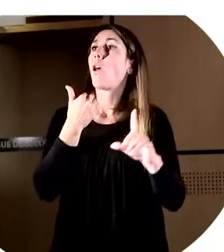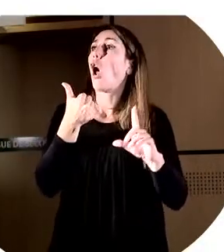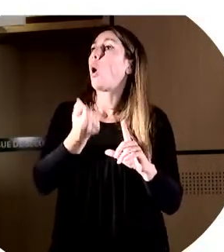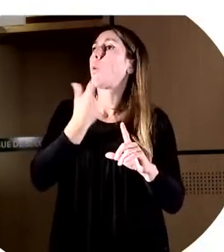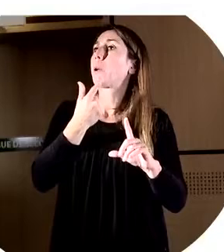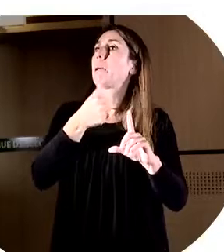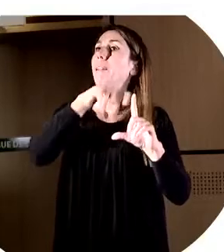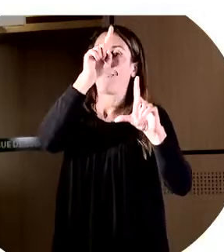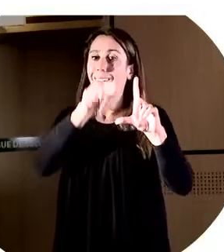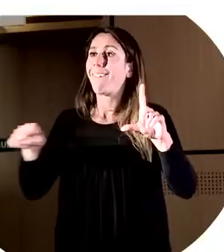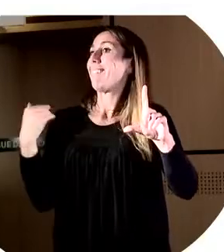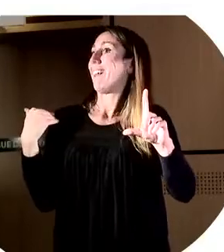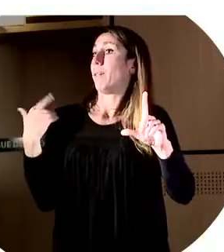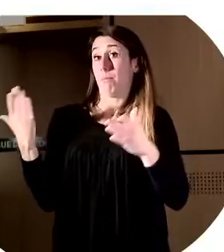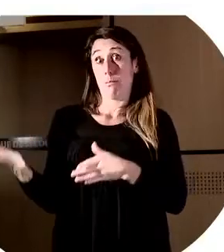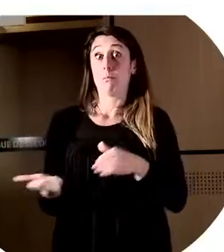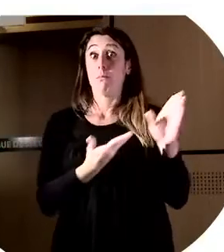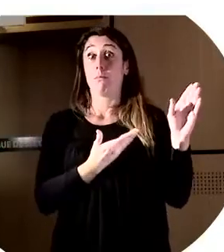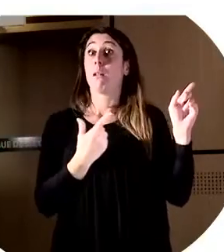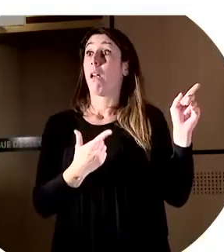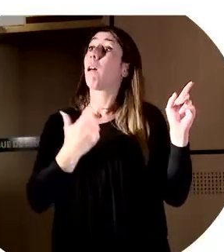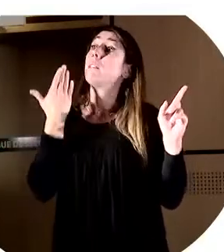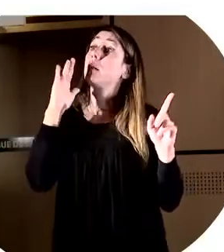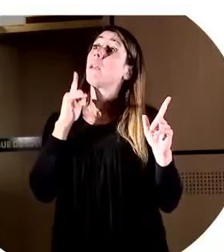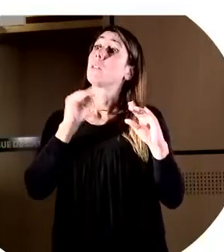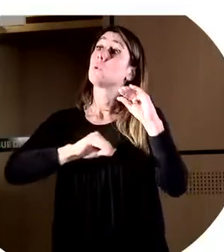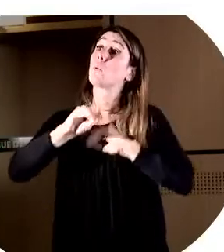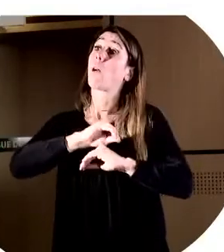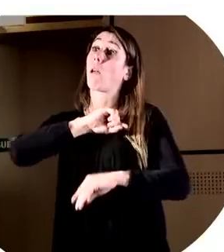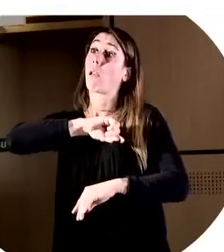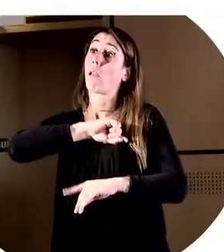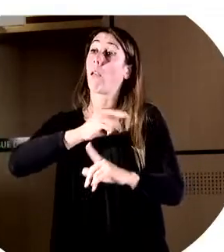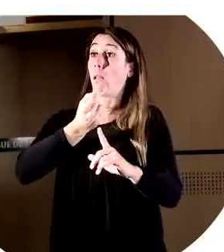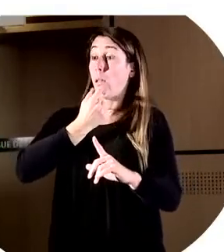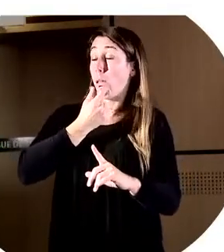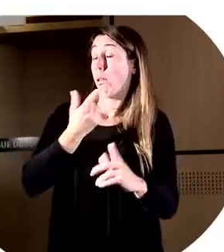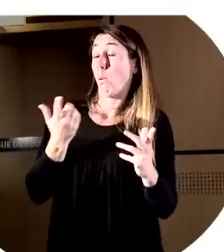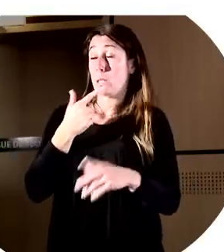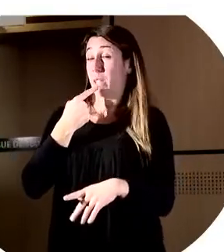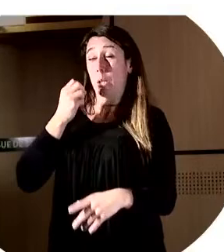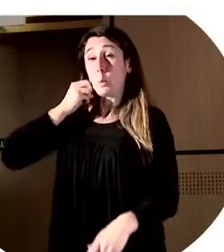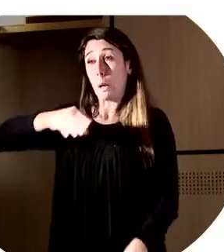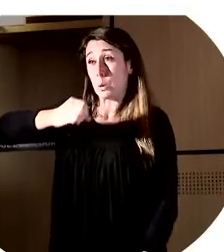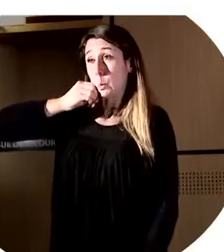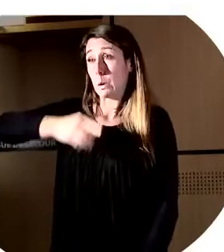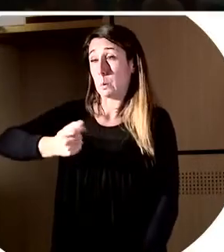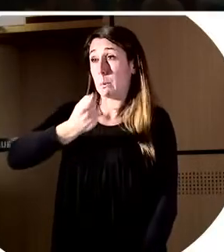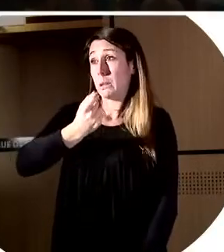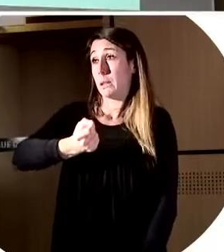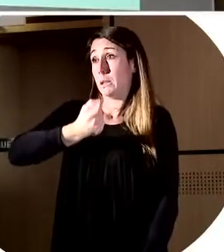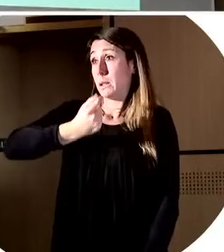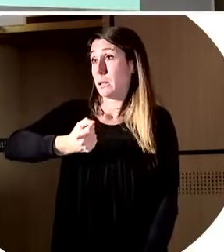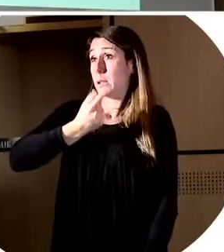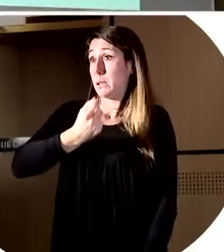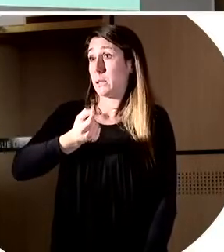prend un seul comprimé, mais dans ce genre de thérapie, on est amené à prendre des comprimés tous les jours. Et donc ici,